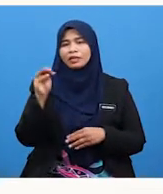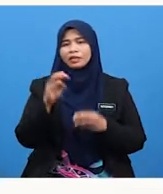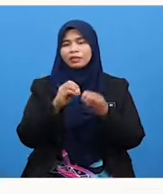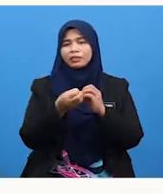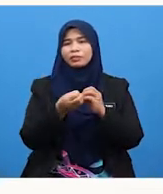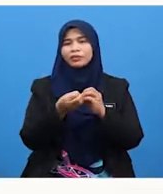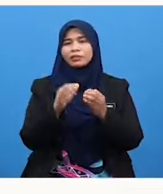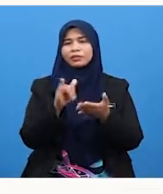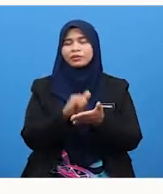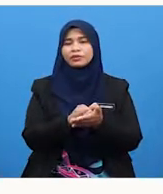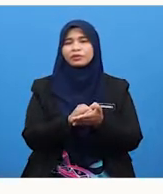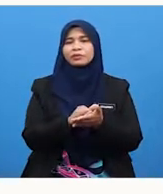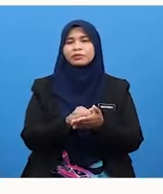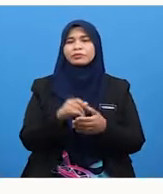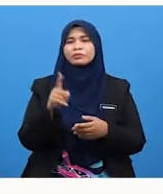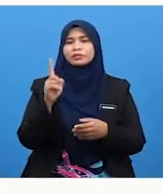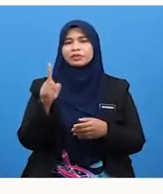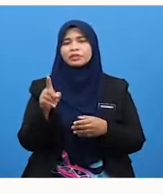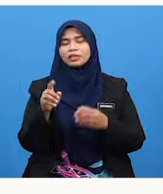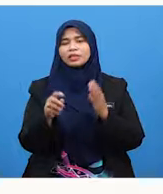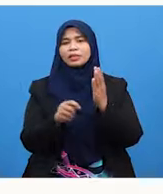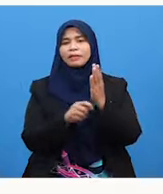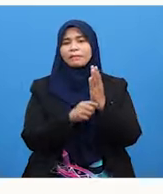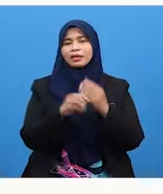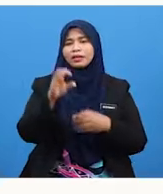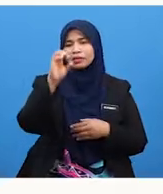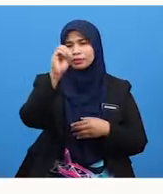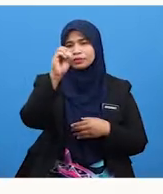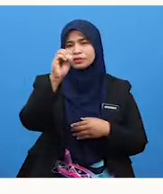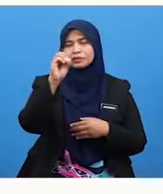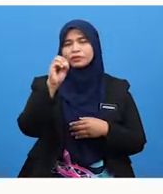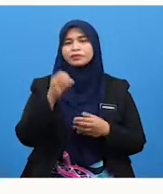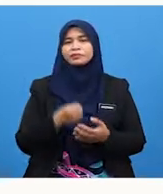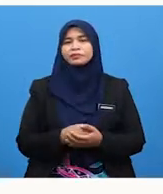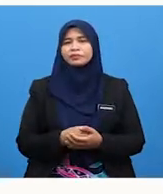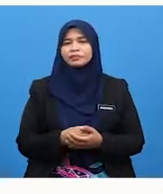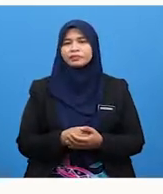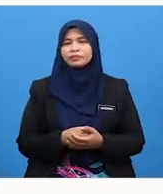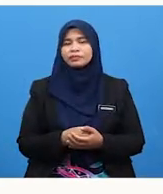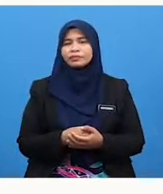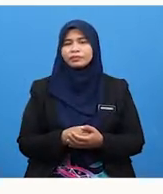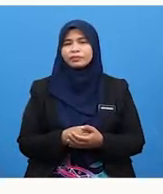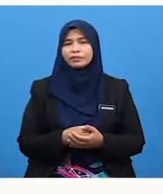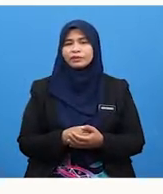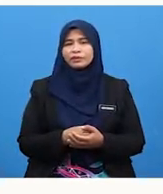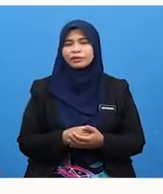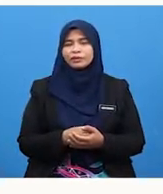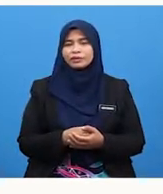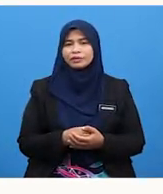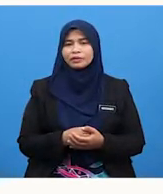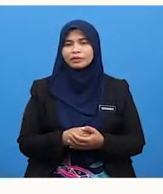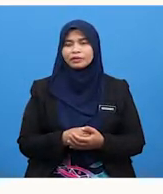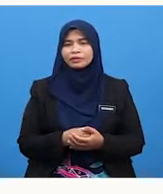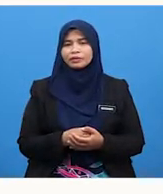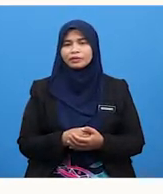yang hendak dibundarkan iaitu digit 6 perlu ditambah dengan digit